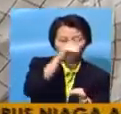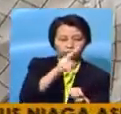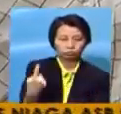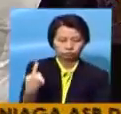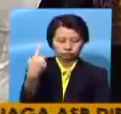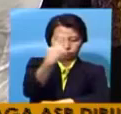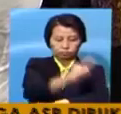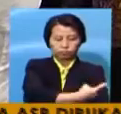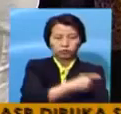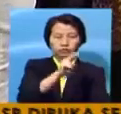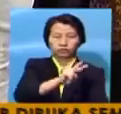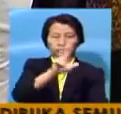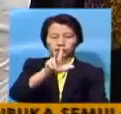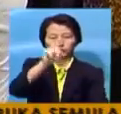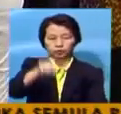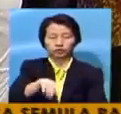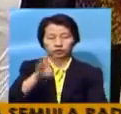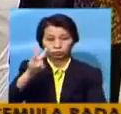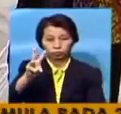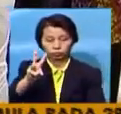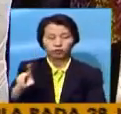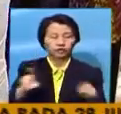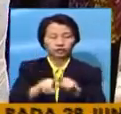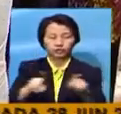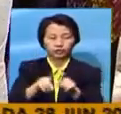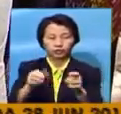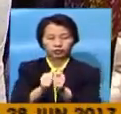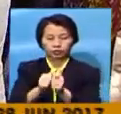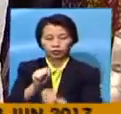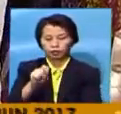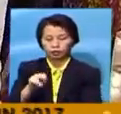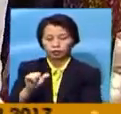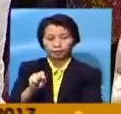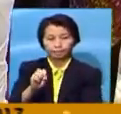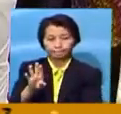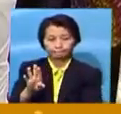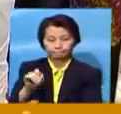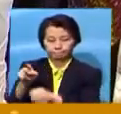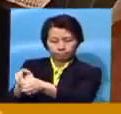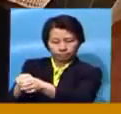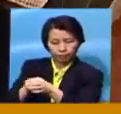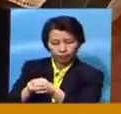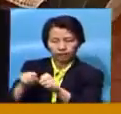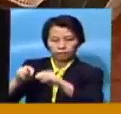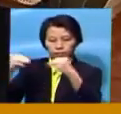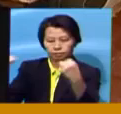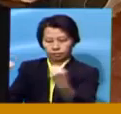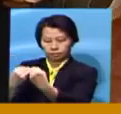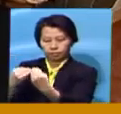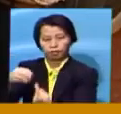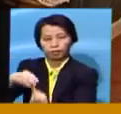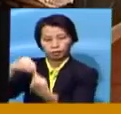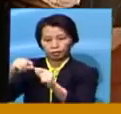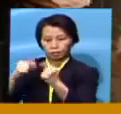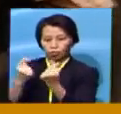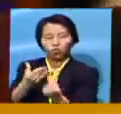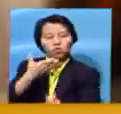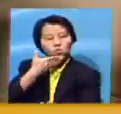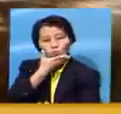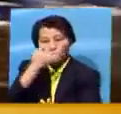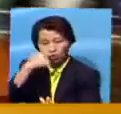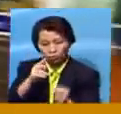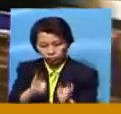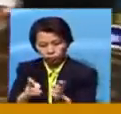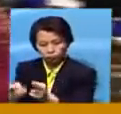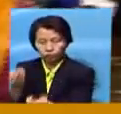sehari pada 23 Jun ia Selaras usaha asnb untuk menarik minat Masyarakat khususnya Golongan muda untuk